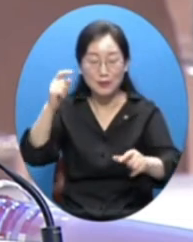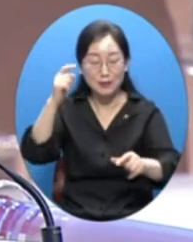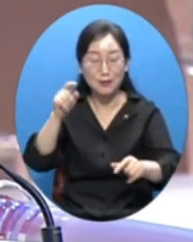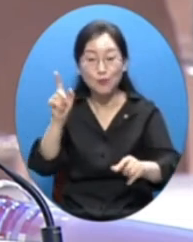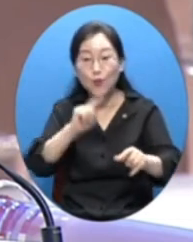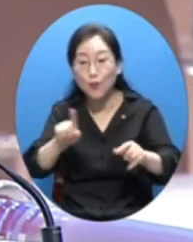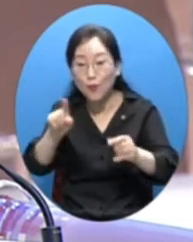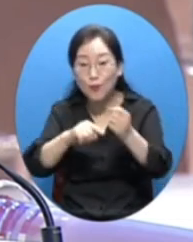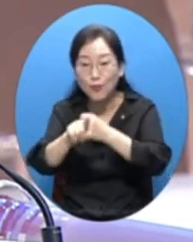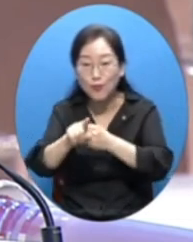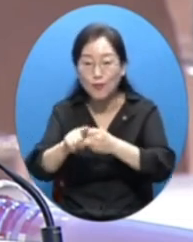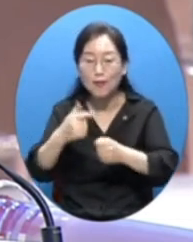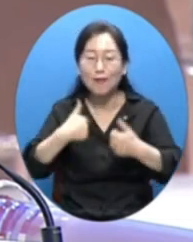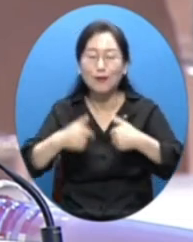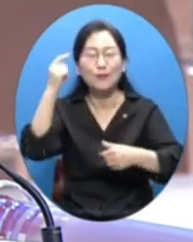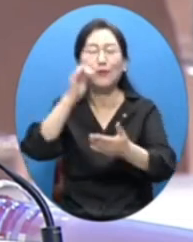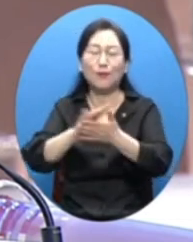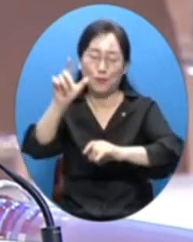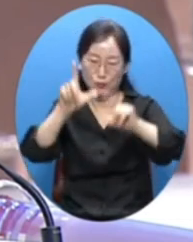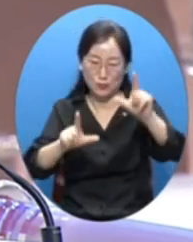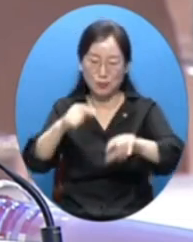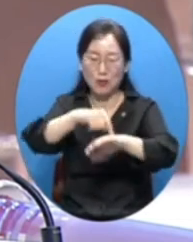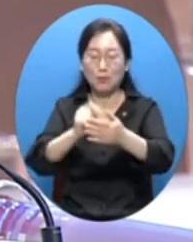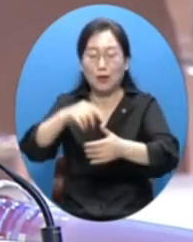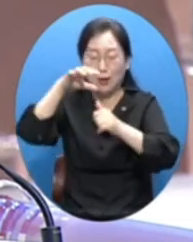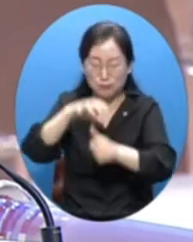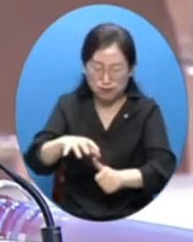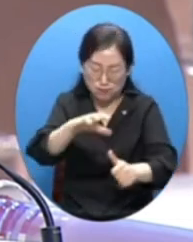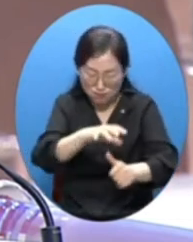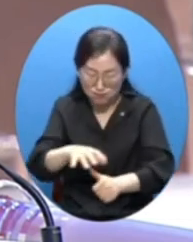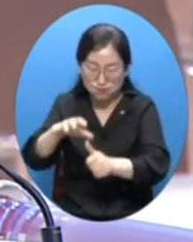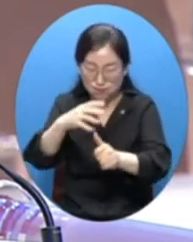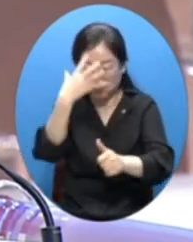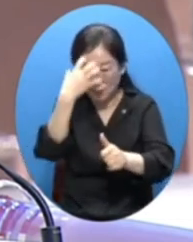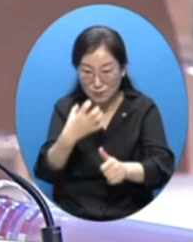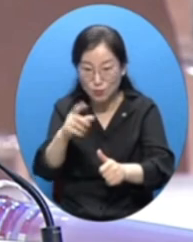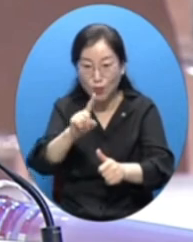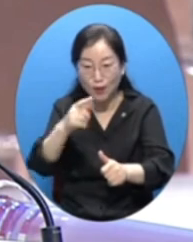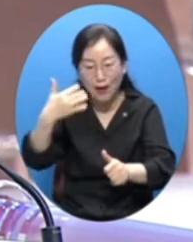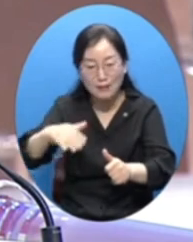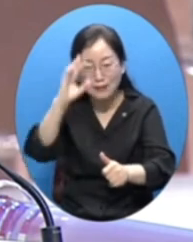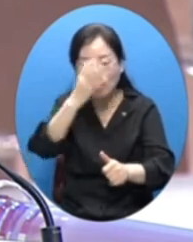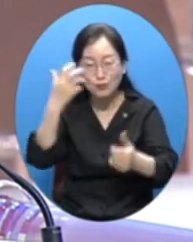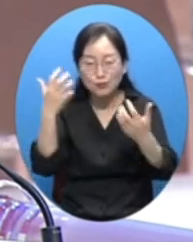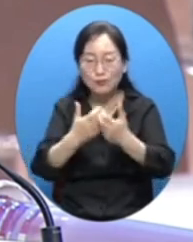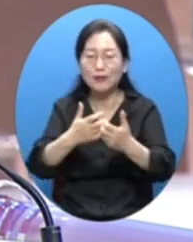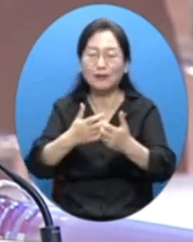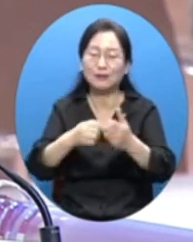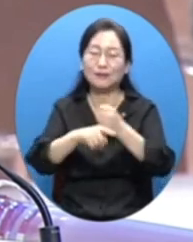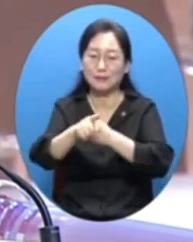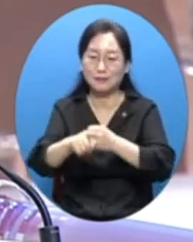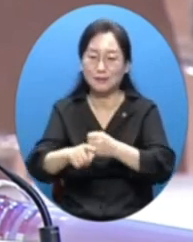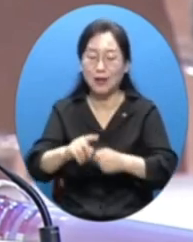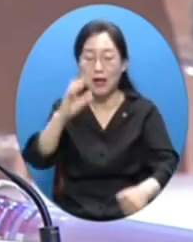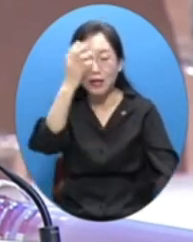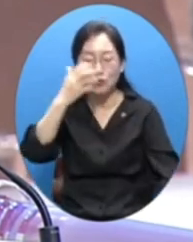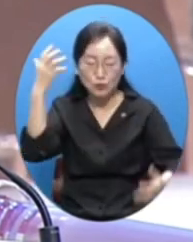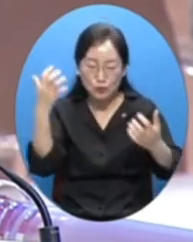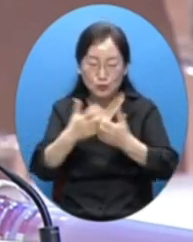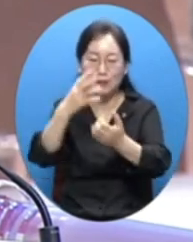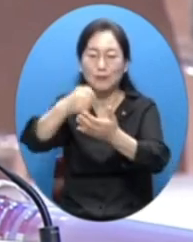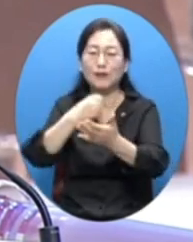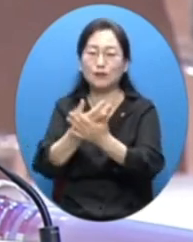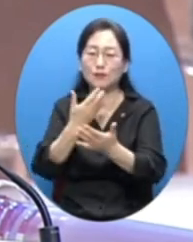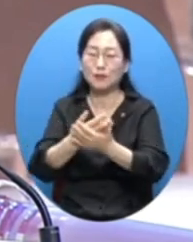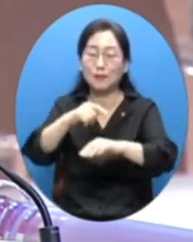것입니다. 마음에 늘 눌리고 걱정하는 것은 내가 아직도 성령 충만하지 못해 그런 것입니다. 주여 내 몸에 성령으로 충만케 하여서 내